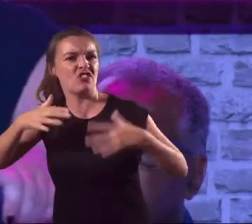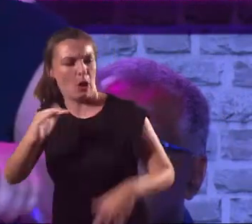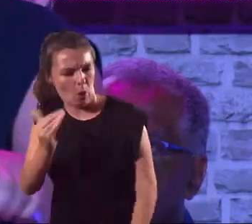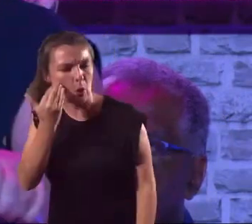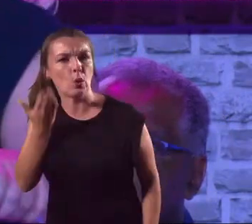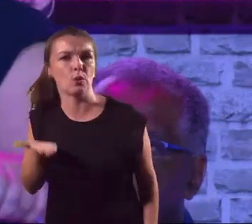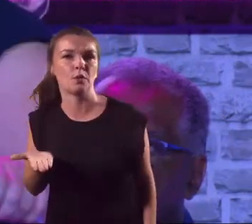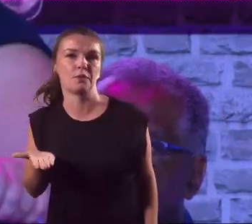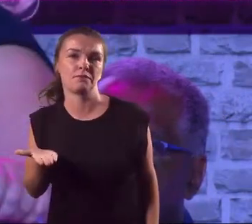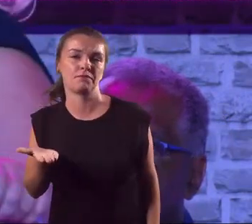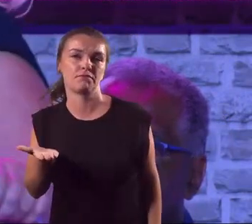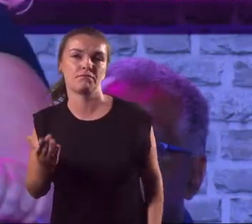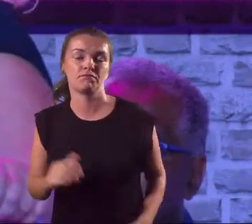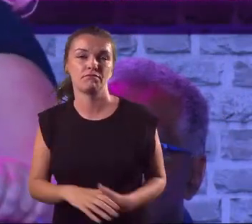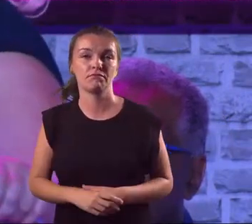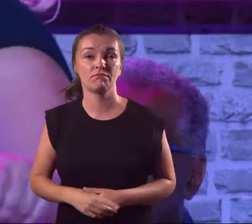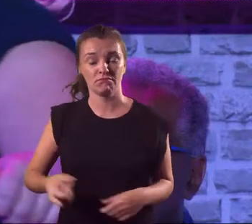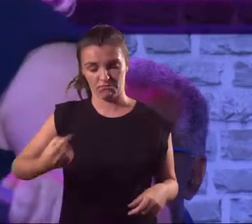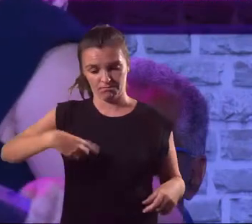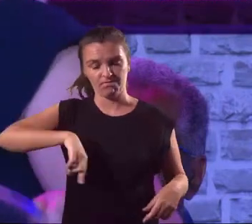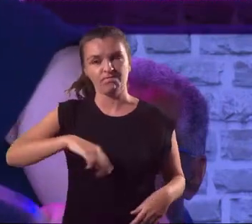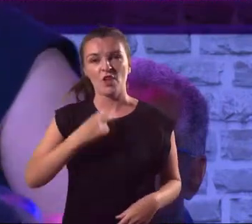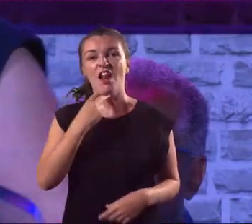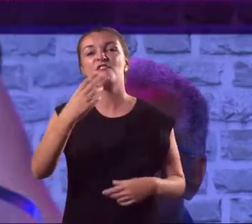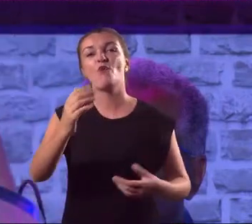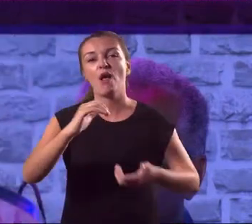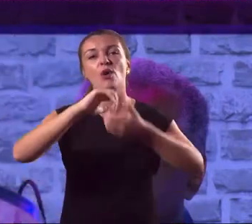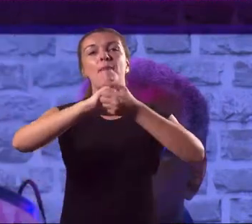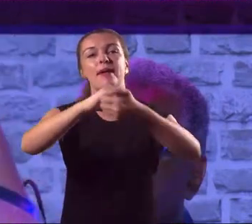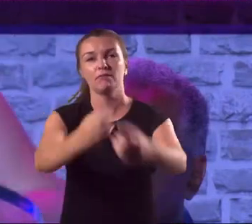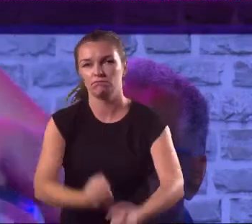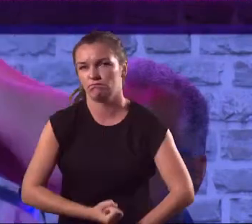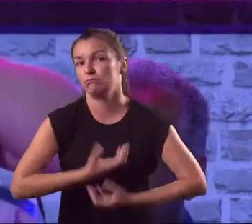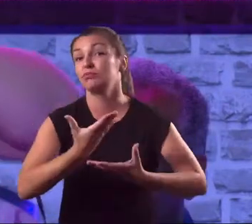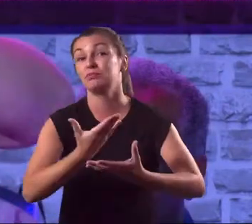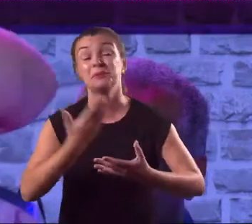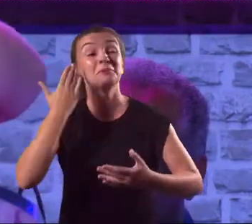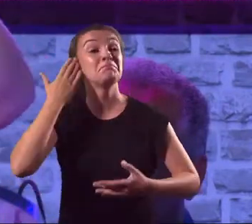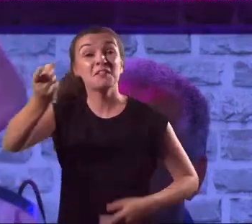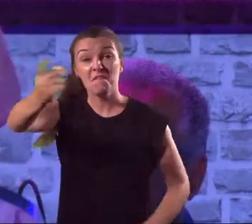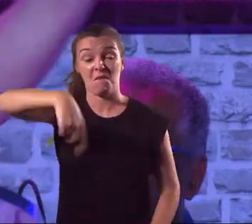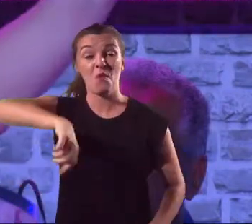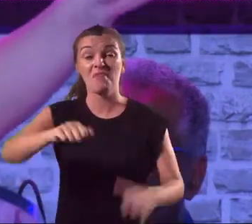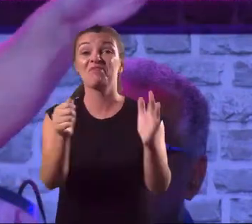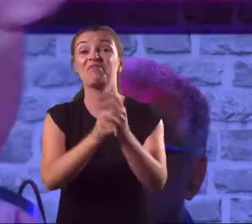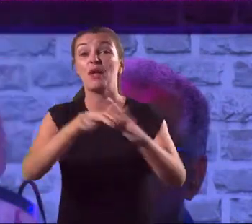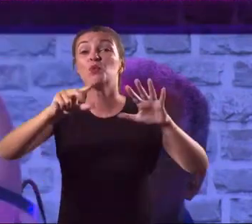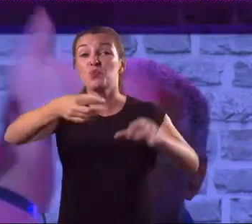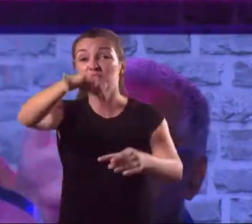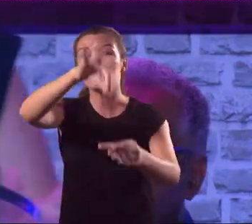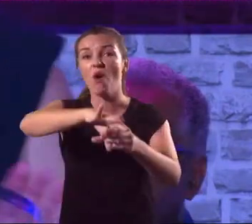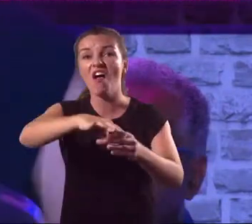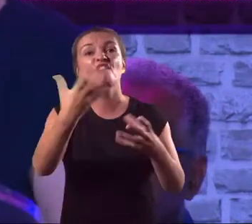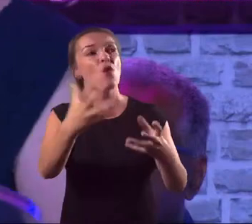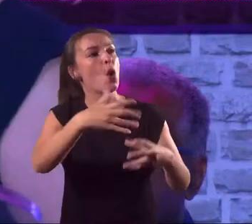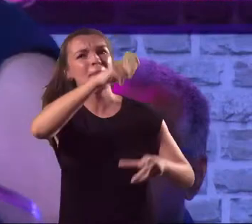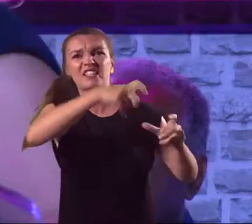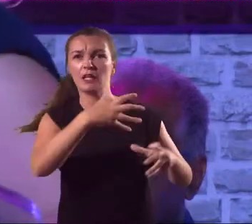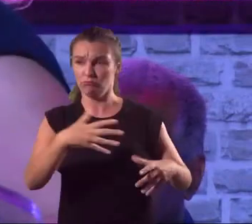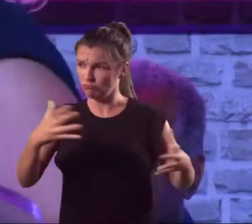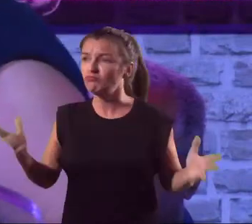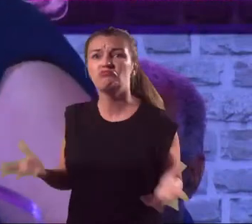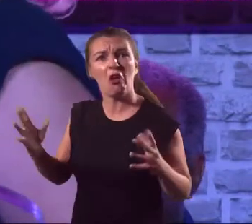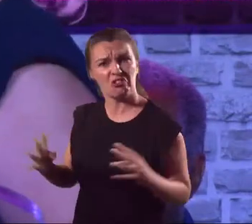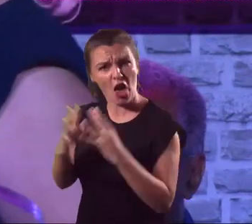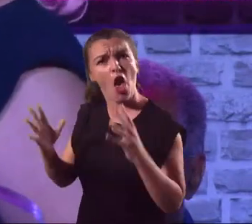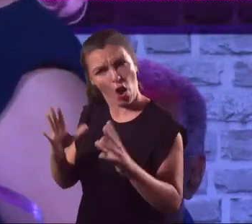nous continuerons à porter la voix de la paix et le 8 juin, si vous voulez faire partir tous les va-t-en-guerre, que ce